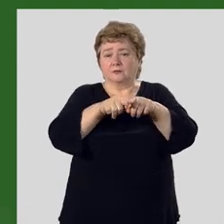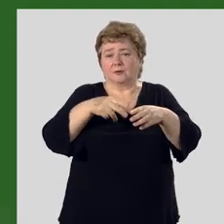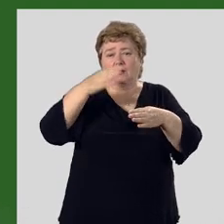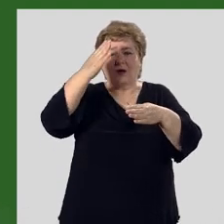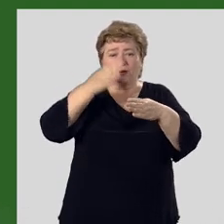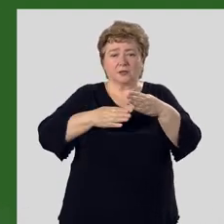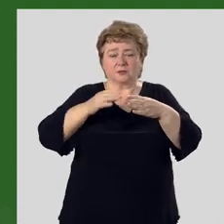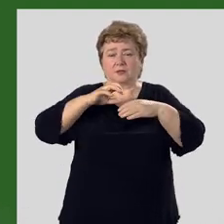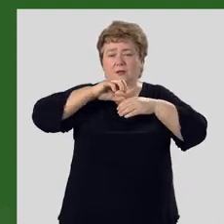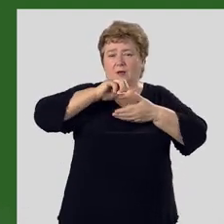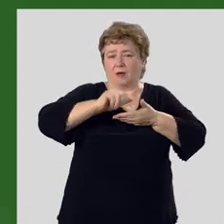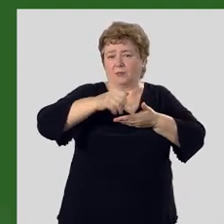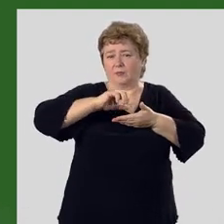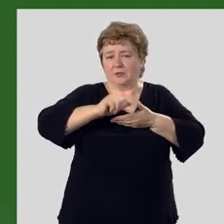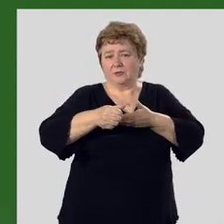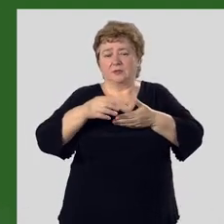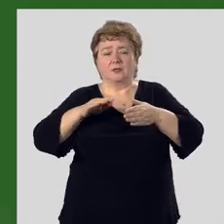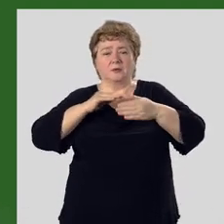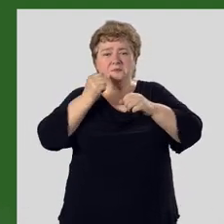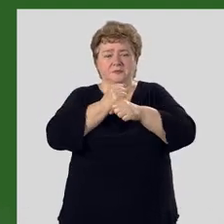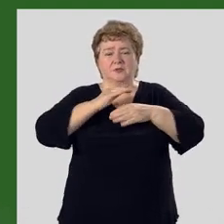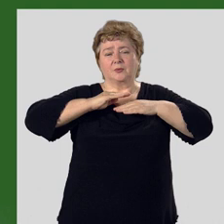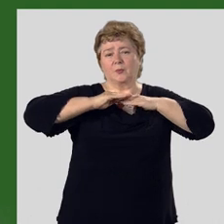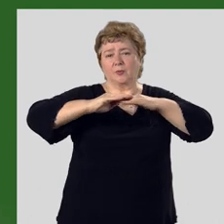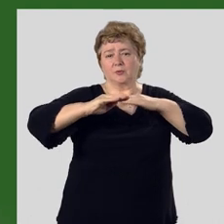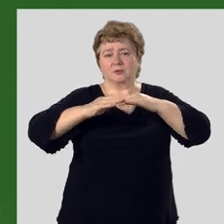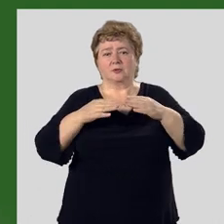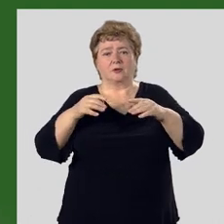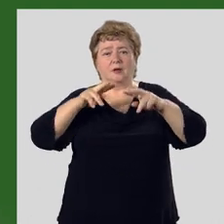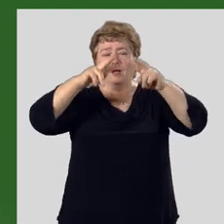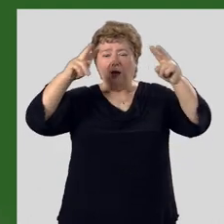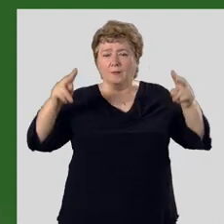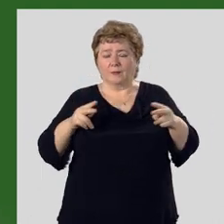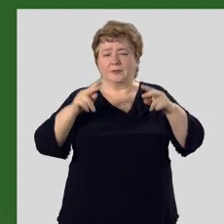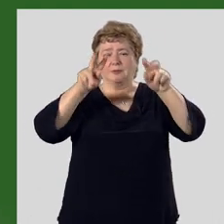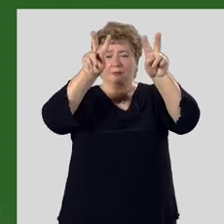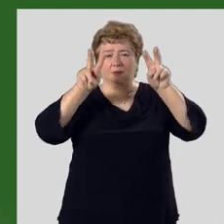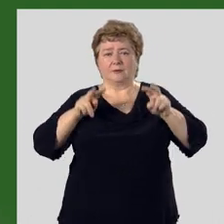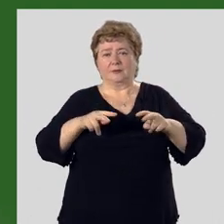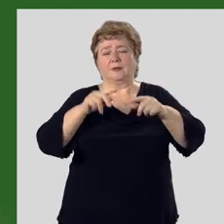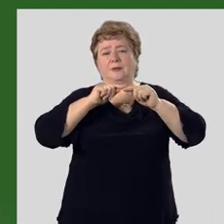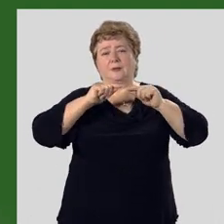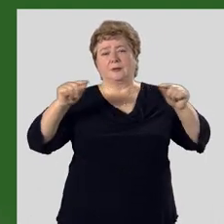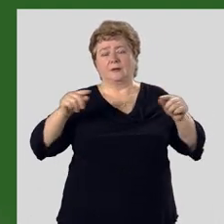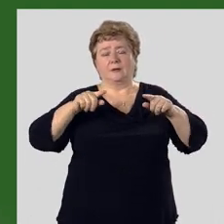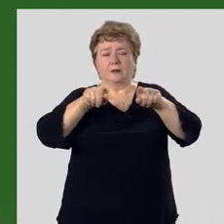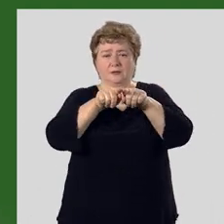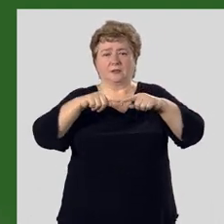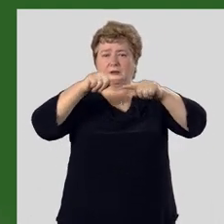разрезать апельсин и сделать его плоским. Поэтому линии меридианов и параллелей имеют форму